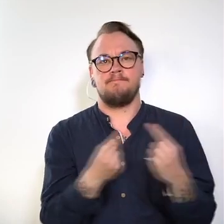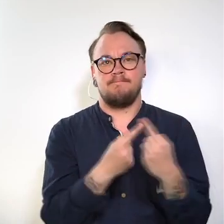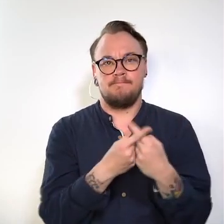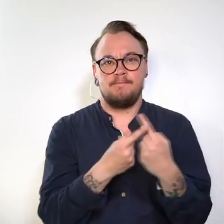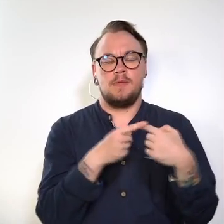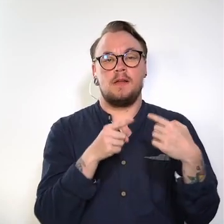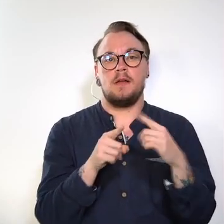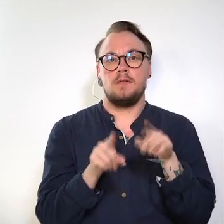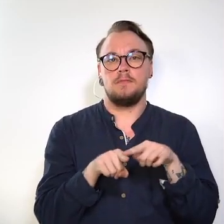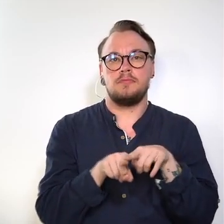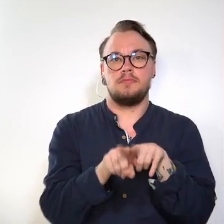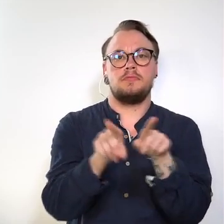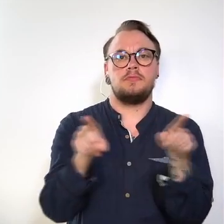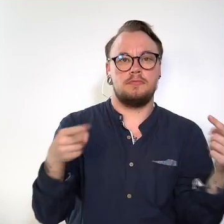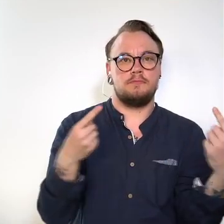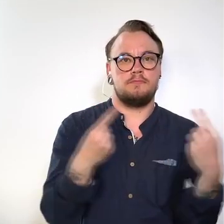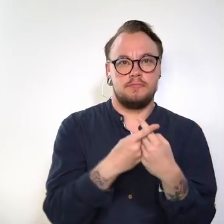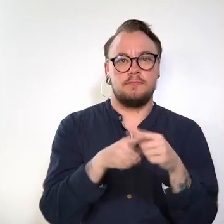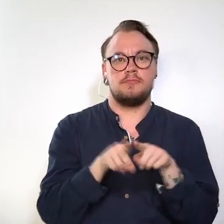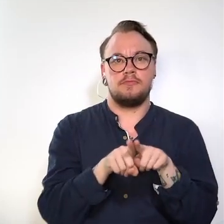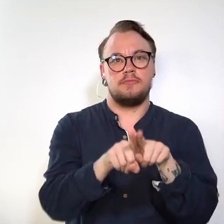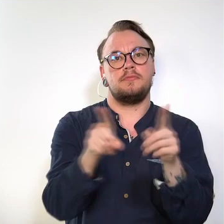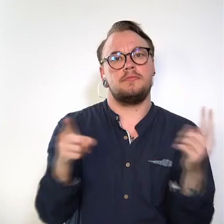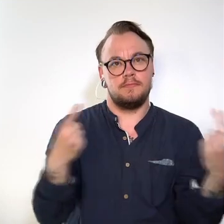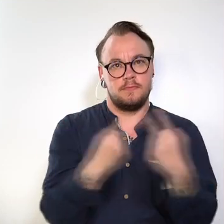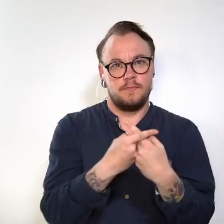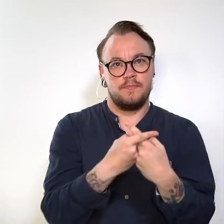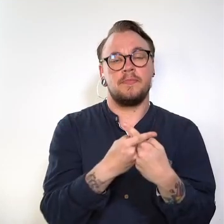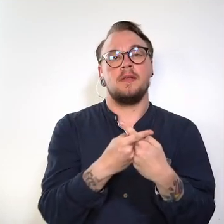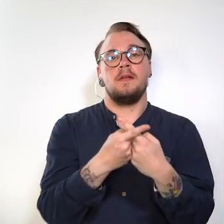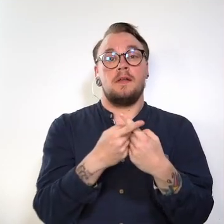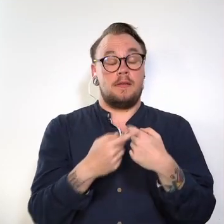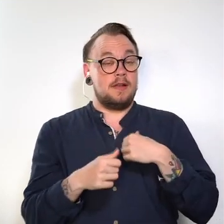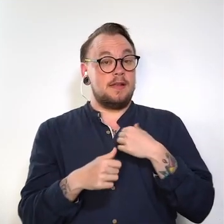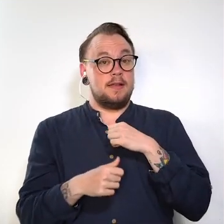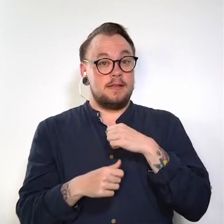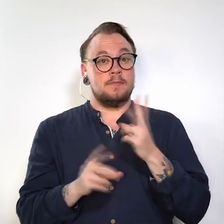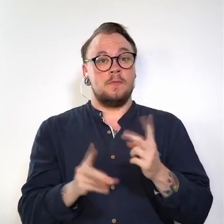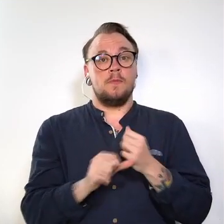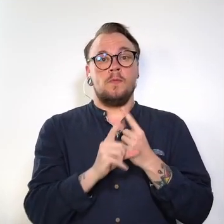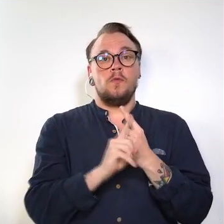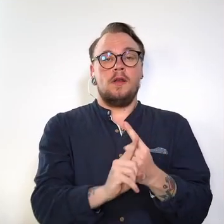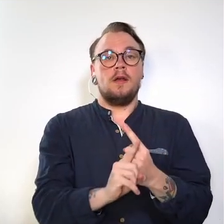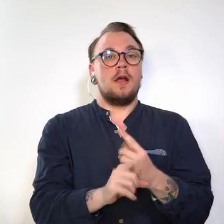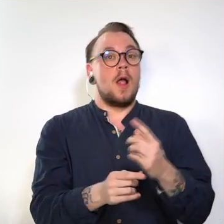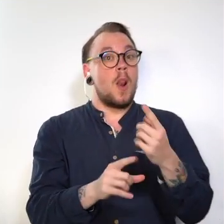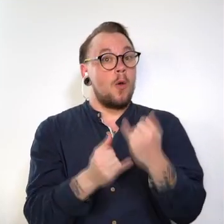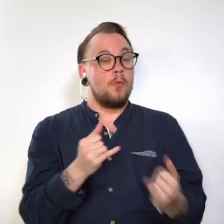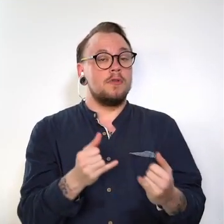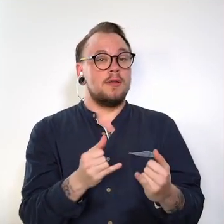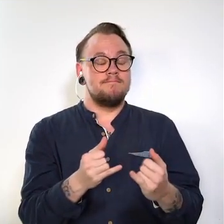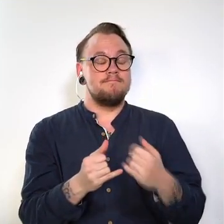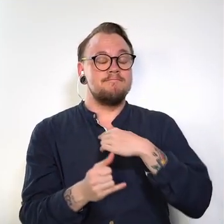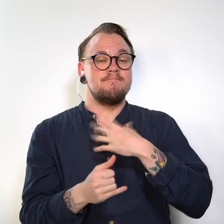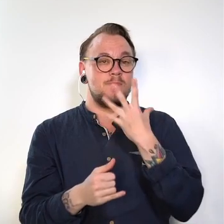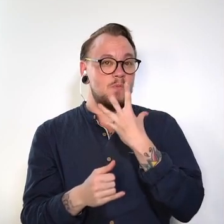siellä nimenomaan tämmöinen yhteiskunnallinen ja laajakatseinen lähestymistapa lopulta pääsi voitolle, ja Suomen lainstrategiasta